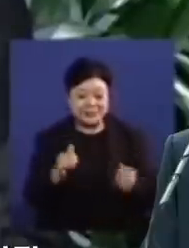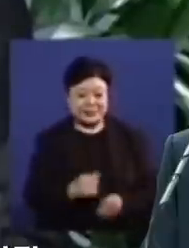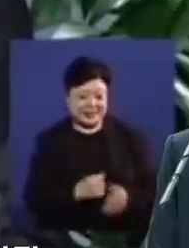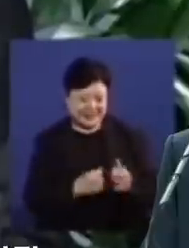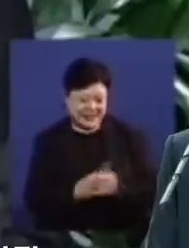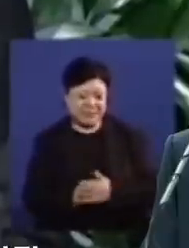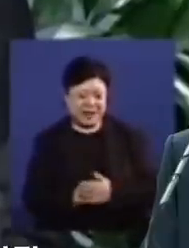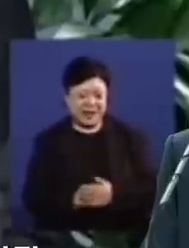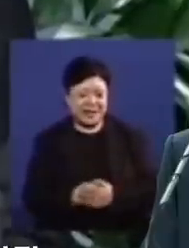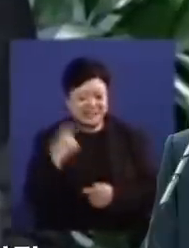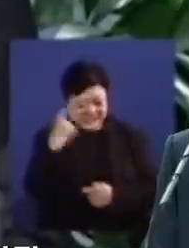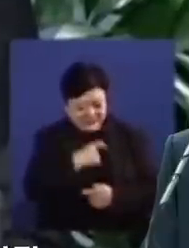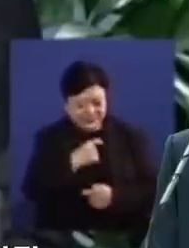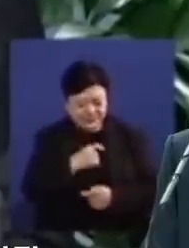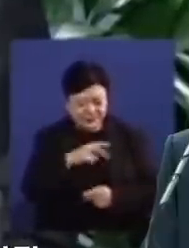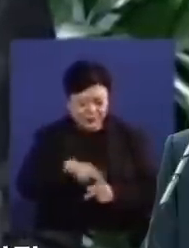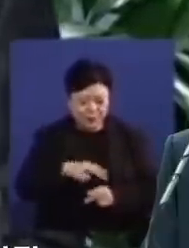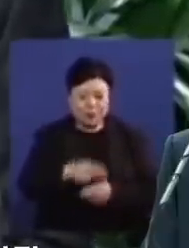이 금덩어리를 가져가라.